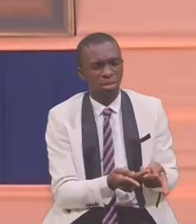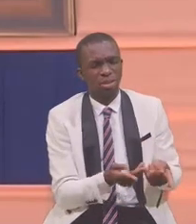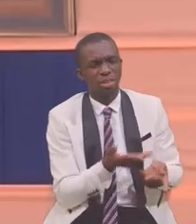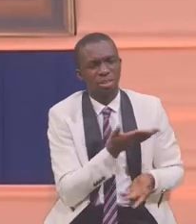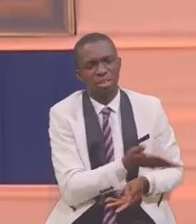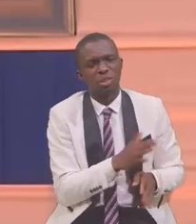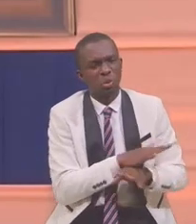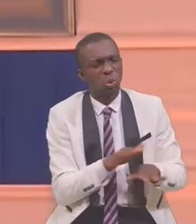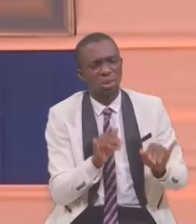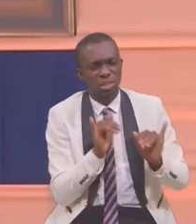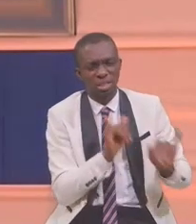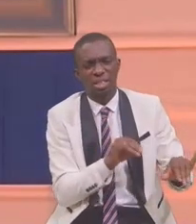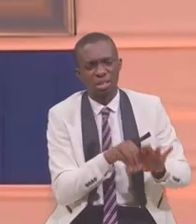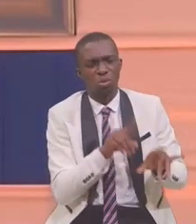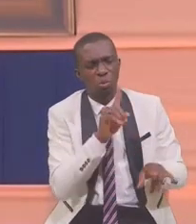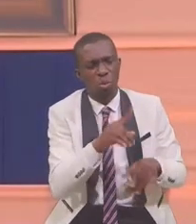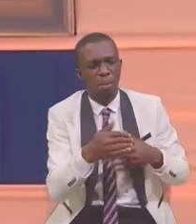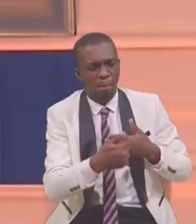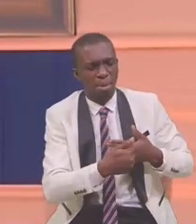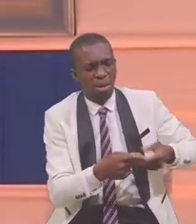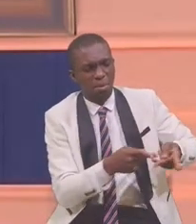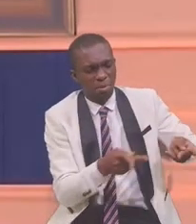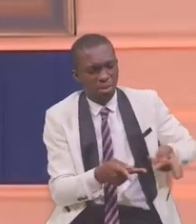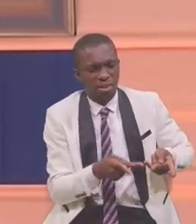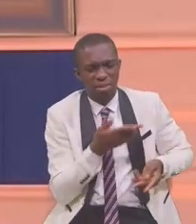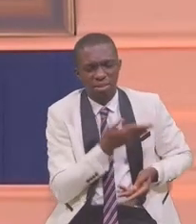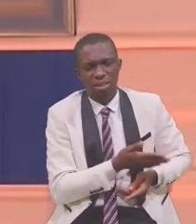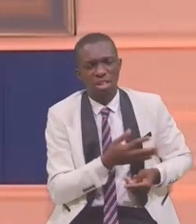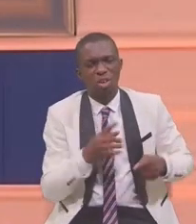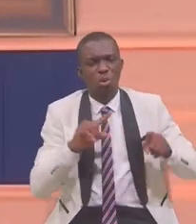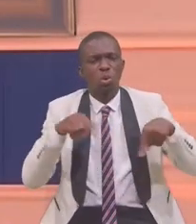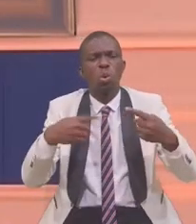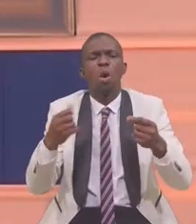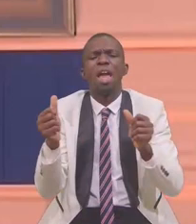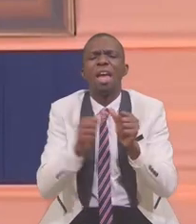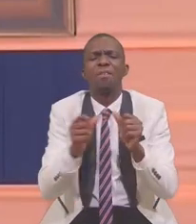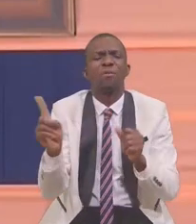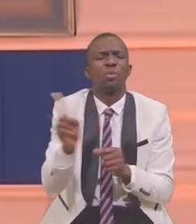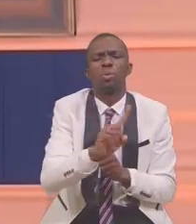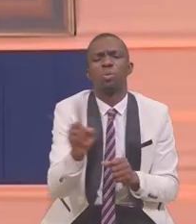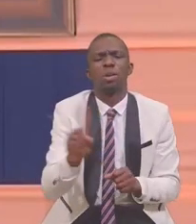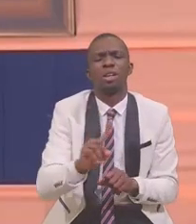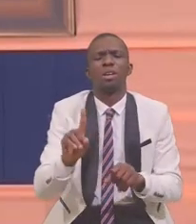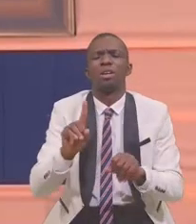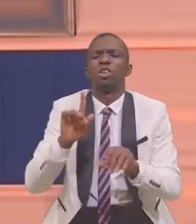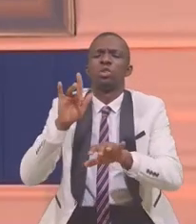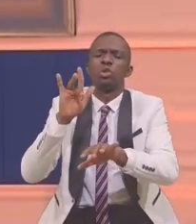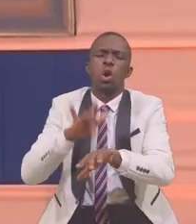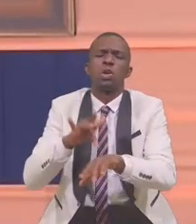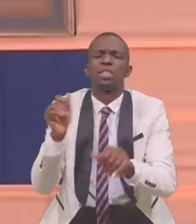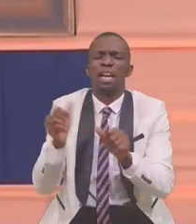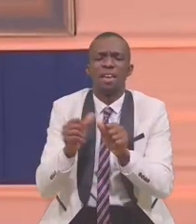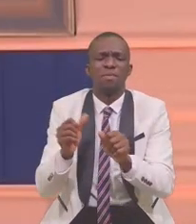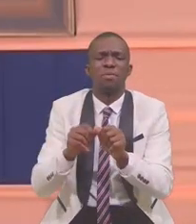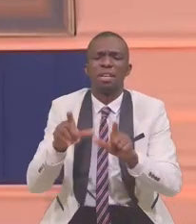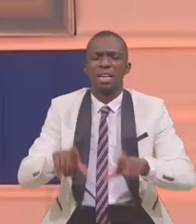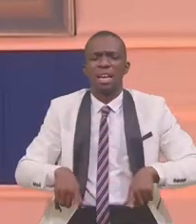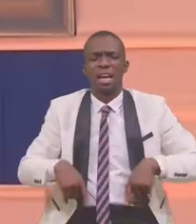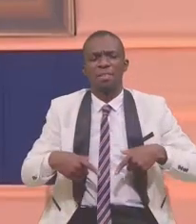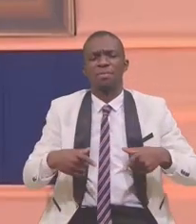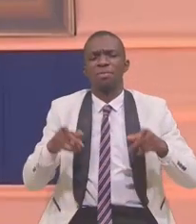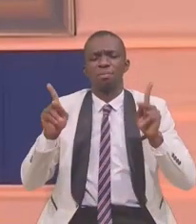pas derrière votre cour quelque part là-bas, mais allez par tout le monde, touchez tout le monde, dites-leur que